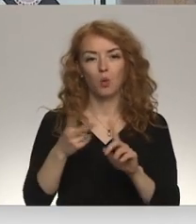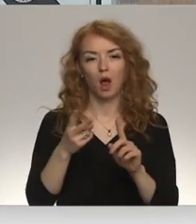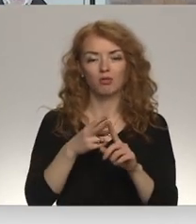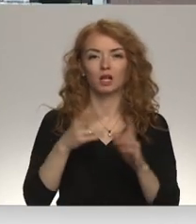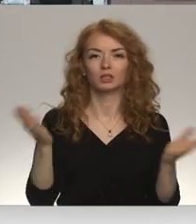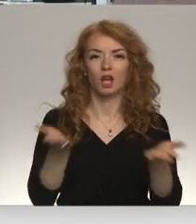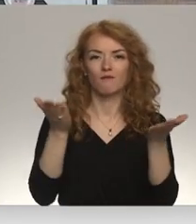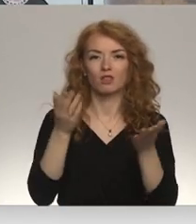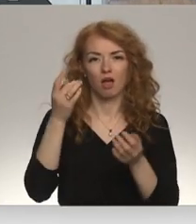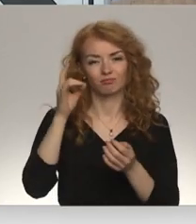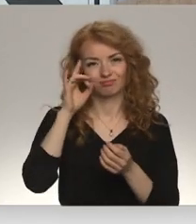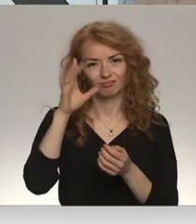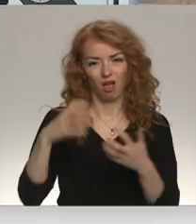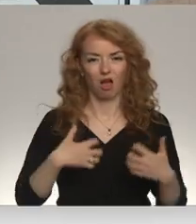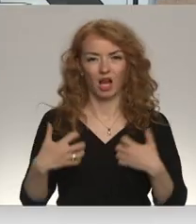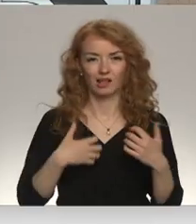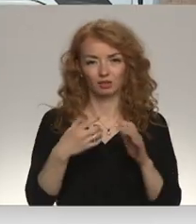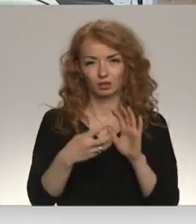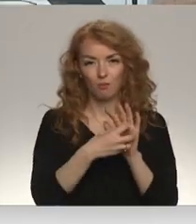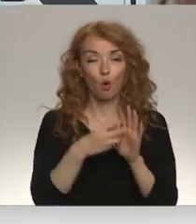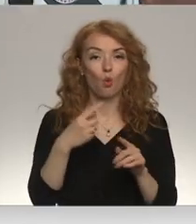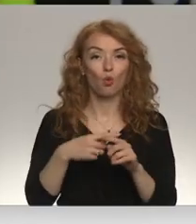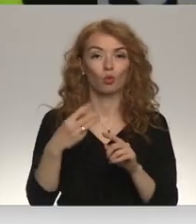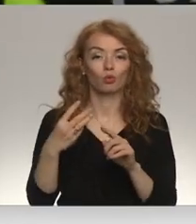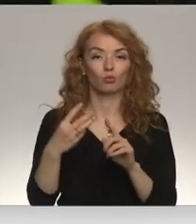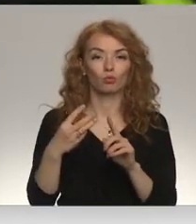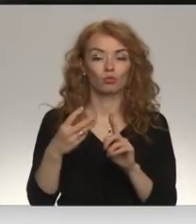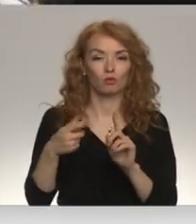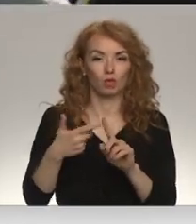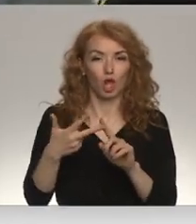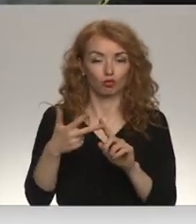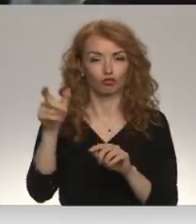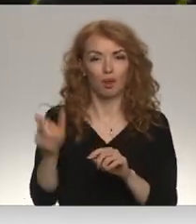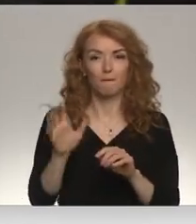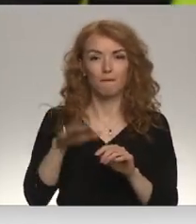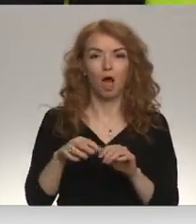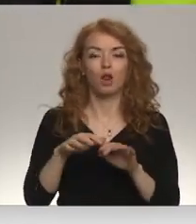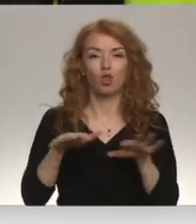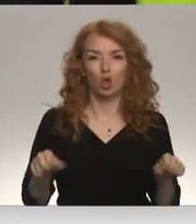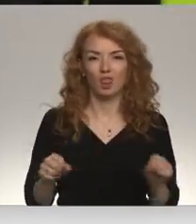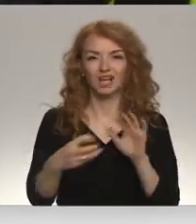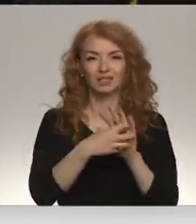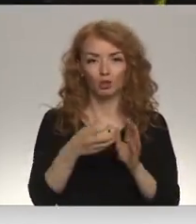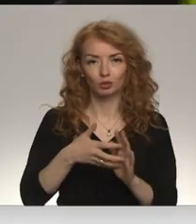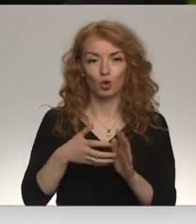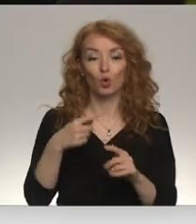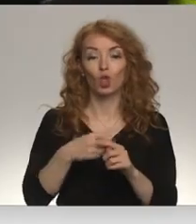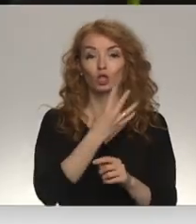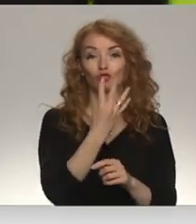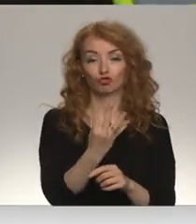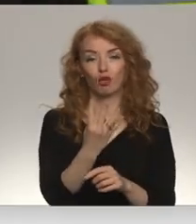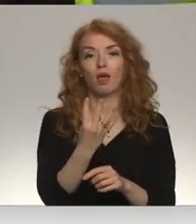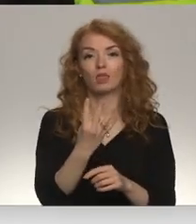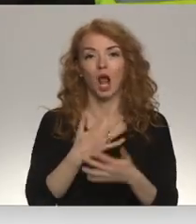slavinošu simbolu izmantošanu publiskā vietā, vienu par totalitāro režīmu simbolu izmantošanu un 4 minētos Latvijas-Krievas